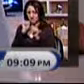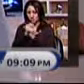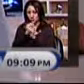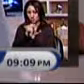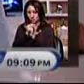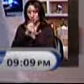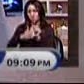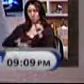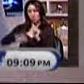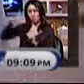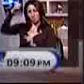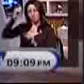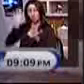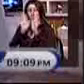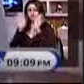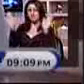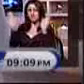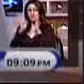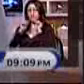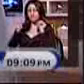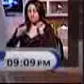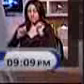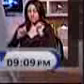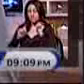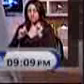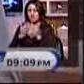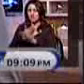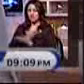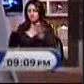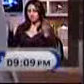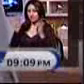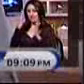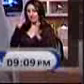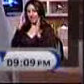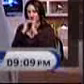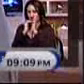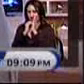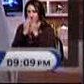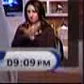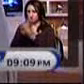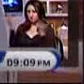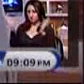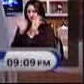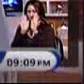فرنسا نجاح كبير جدا، وجي عرض هنا في الجمهورية ثلاث ايام، وراجل ده صديقي.